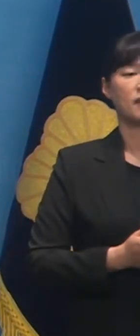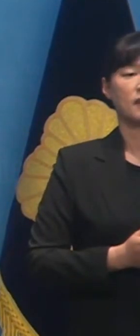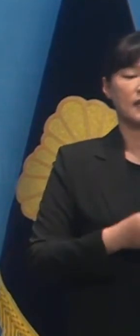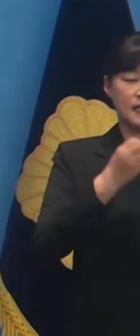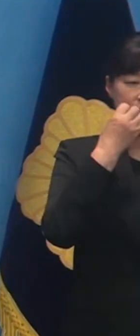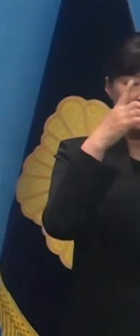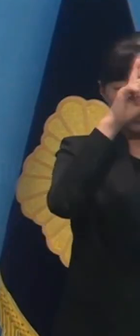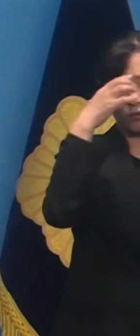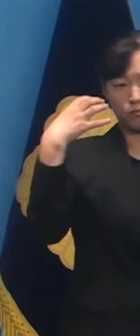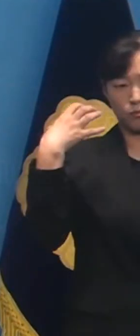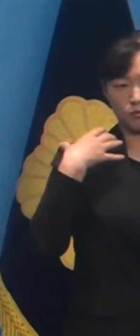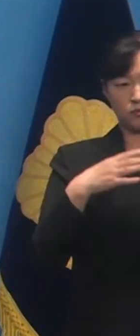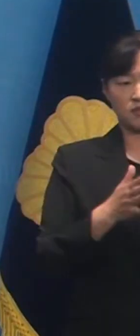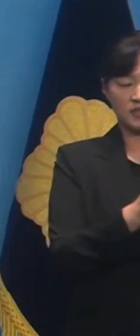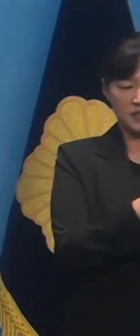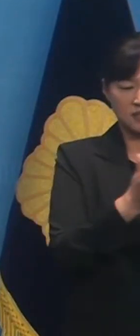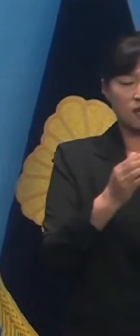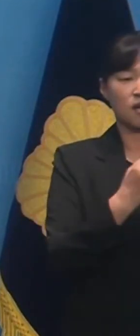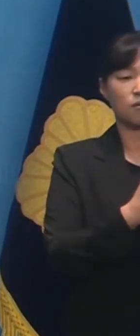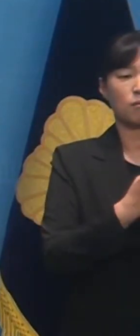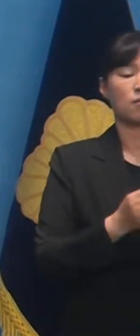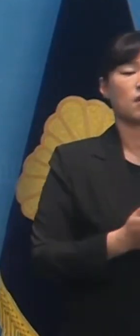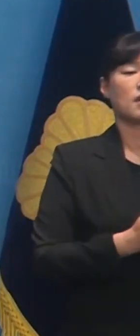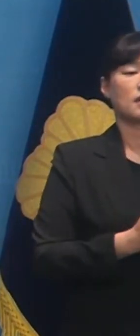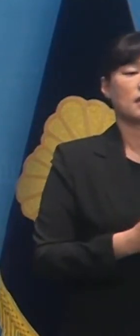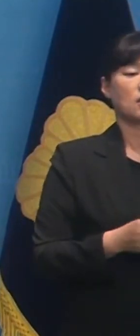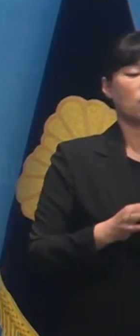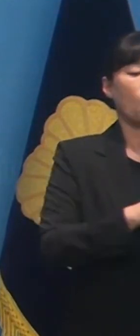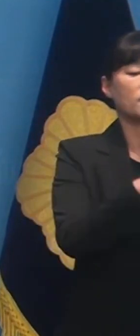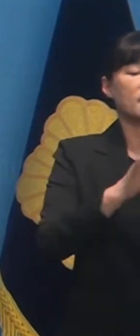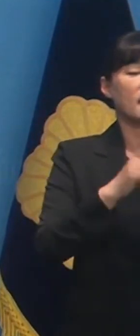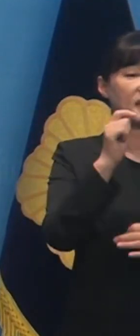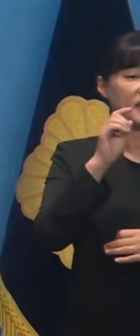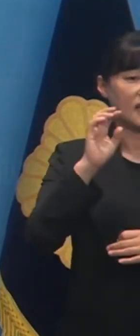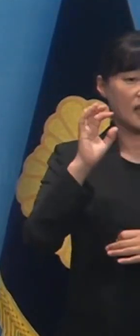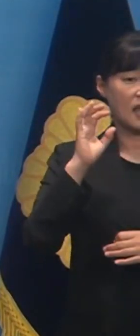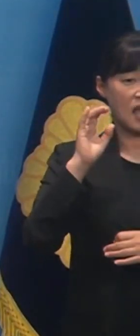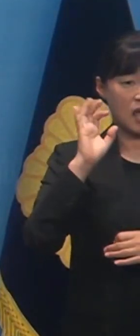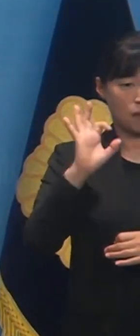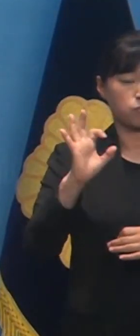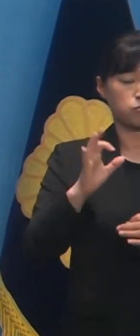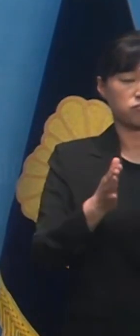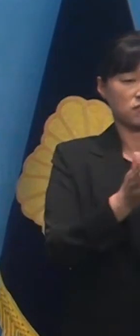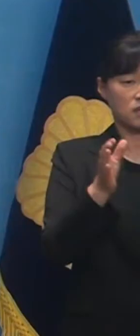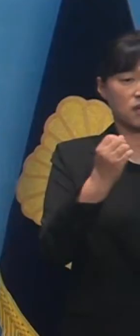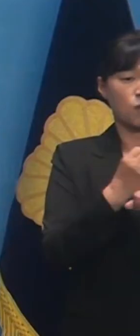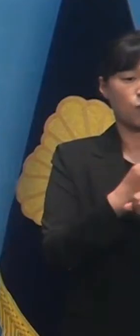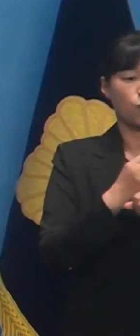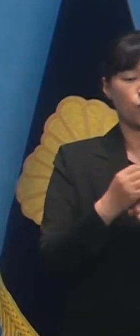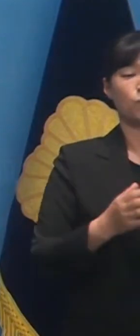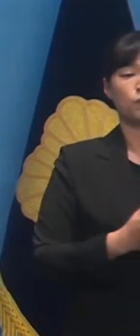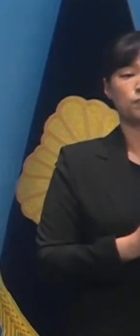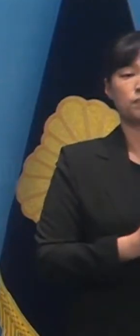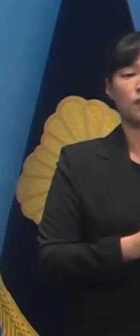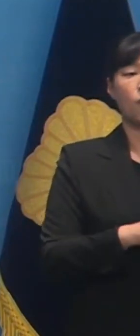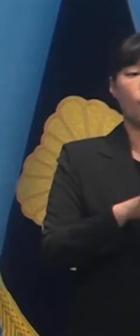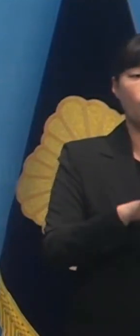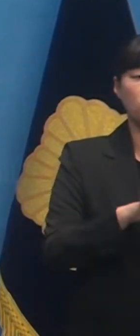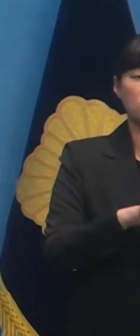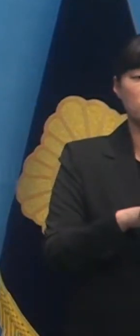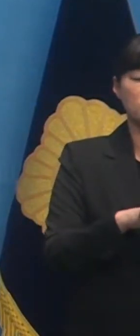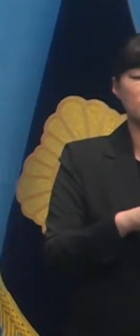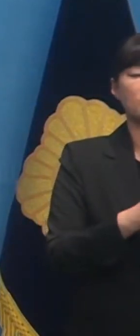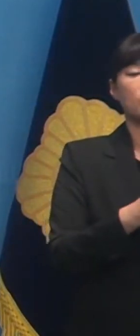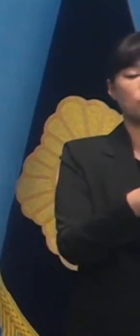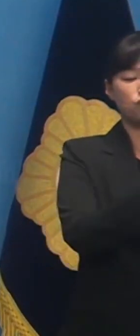새 정부는 출범하자마자 비상경제 TF 가동을 시작했고 더불어민주당은 오늘 물가관리 TF를 구성하기로